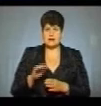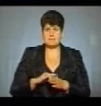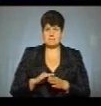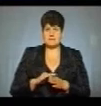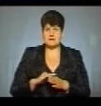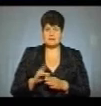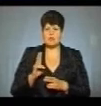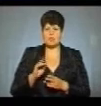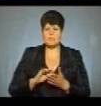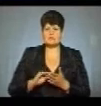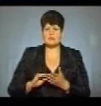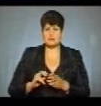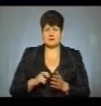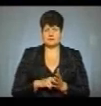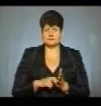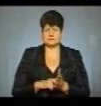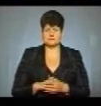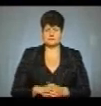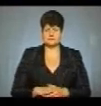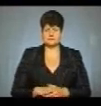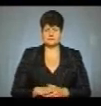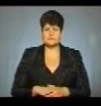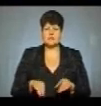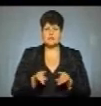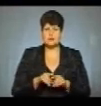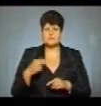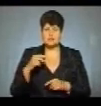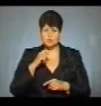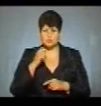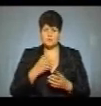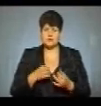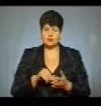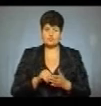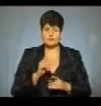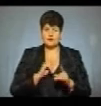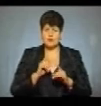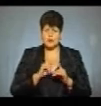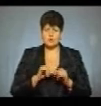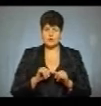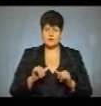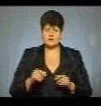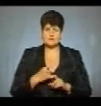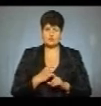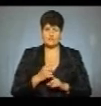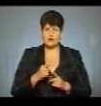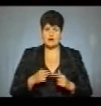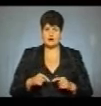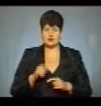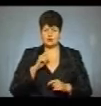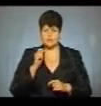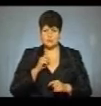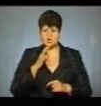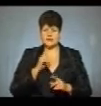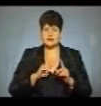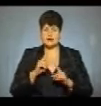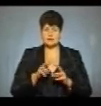прізвищами, на кого ви писали. Також президент України взяв участь у нараді щодо розвитку спиртової галузі в Україні. Під час